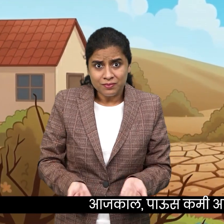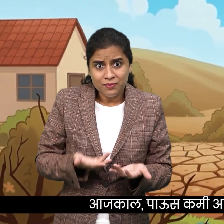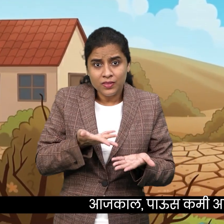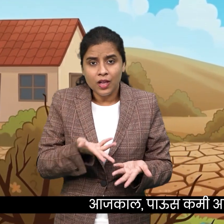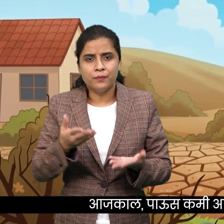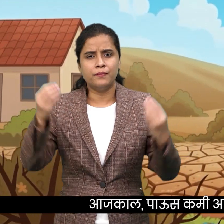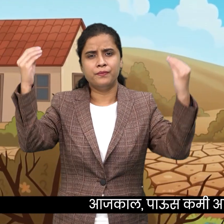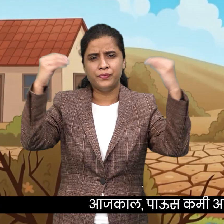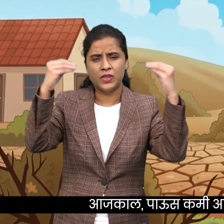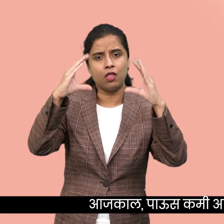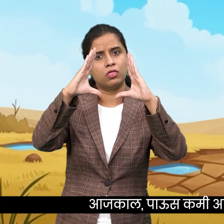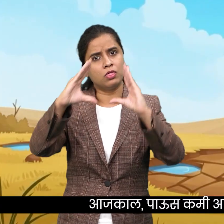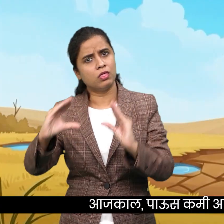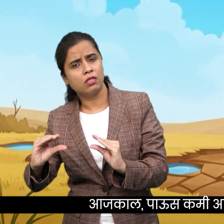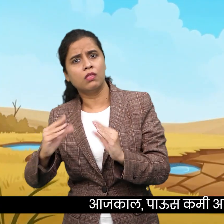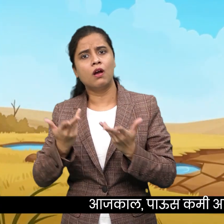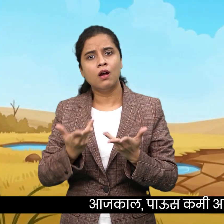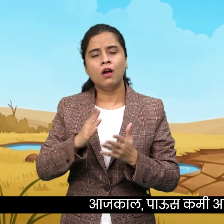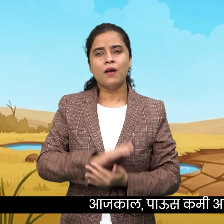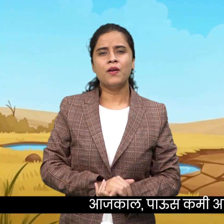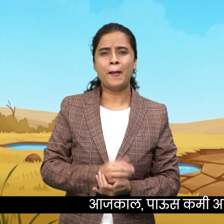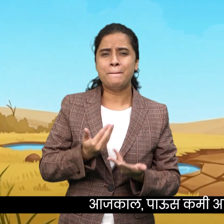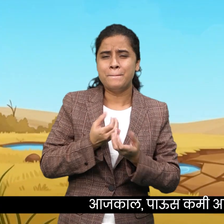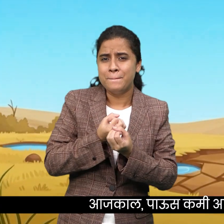आजकाल पाऊस कमी आहे, अनेक नद्या कोरड्या पडल्या आहेत